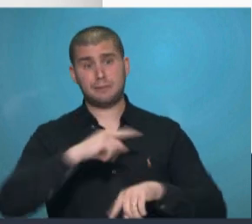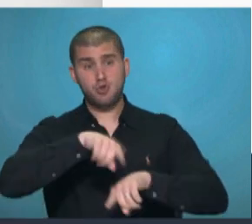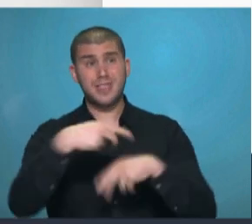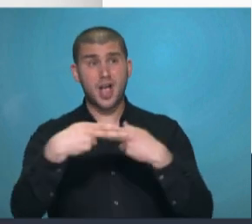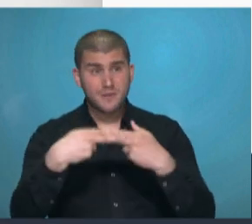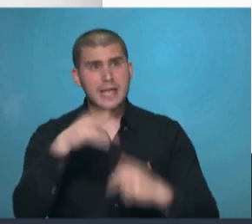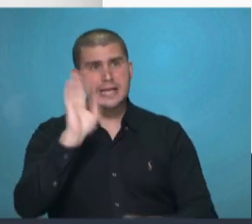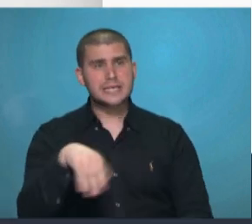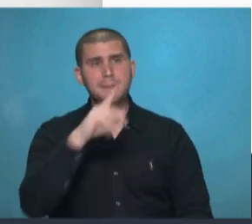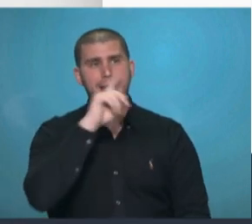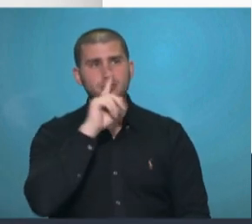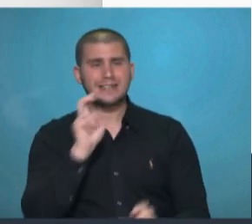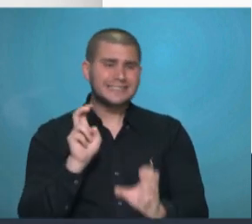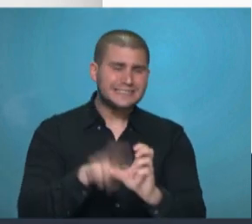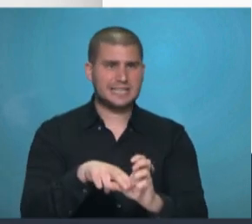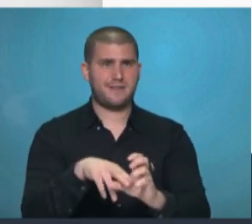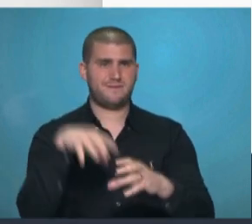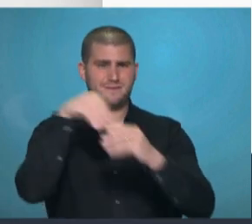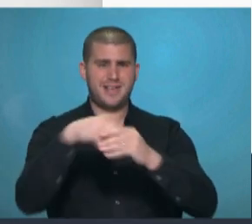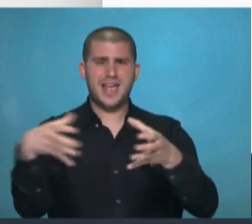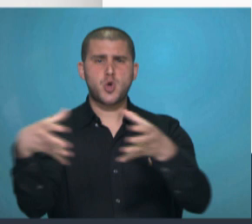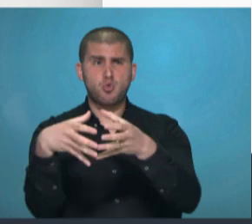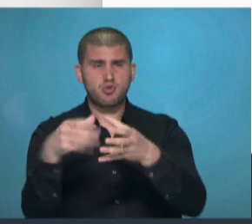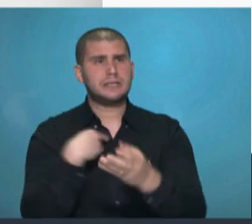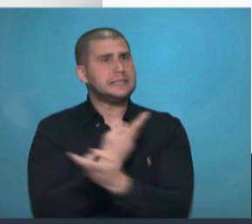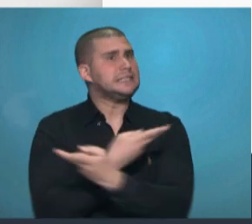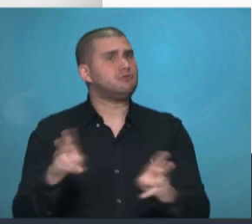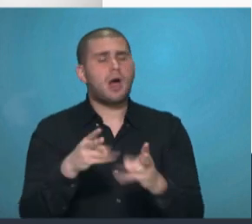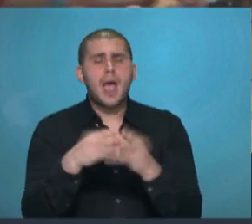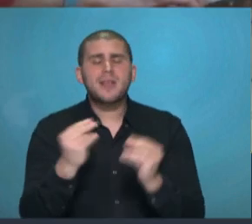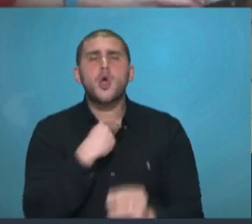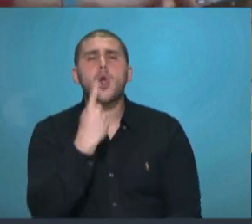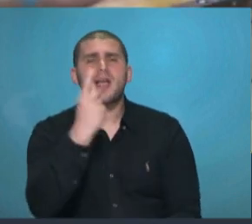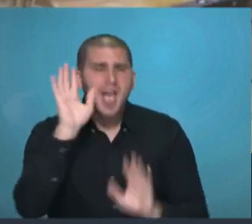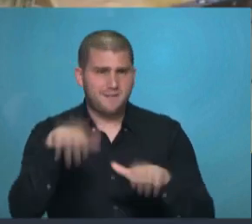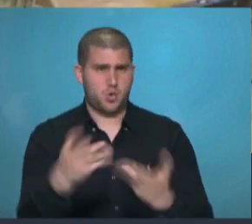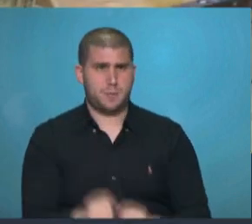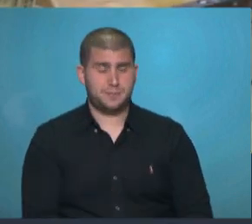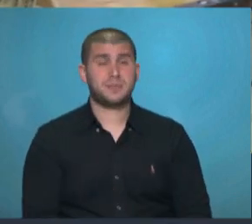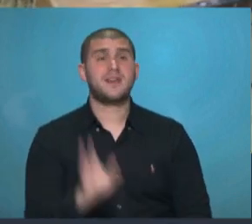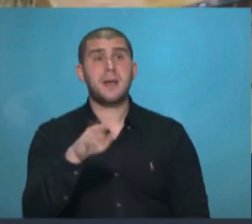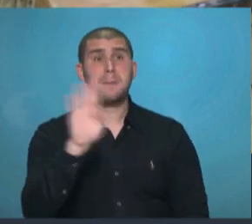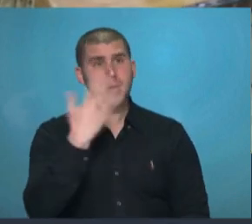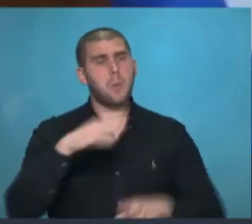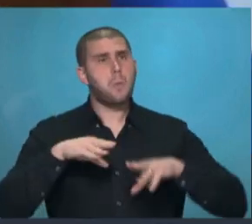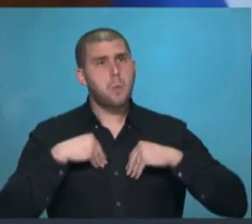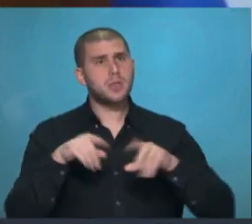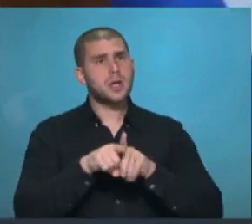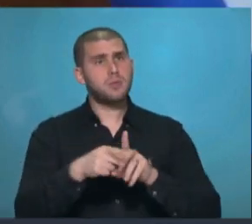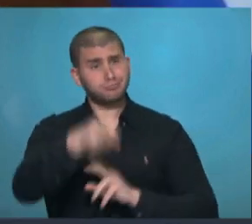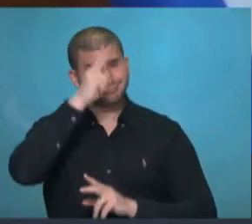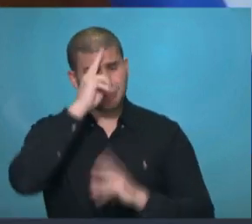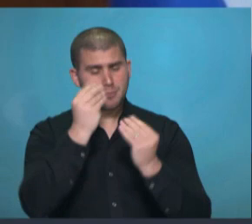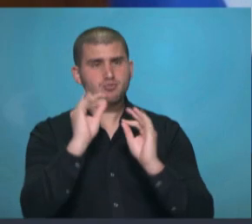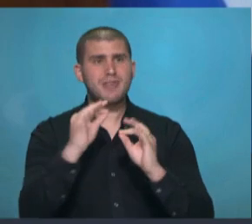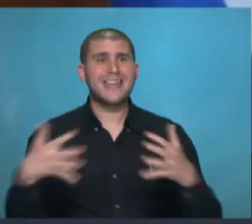שגם אלישע יצטרף לבלוק הזה. אין לנו יכולת לאבד אף קול. ונתניהו היה מוכן להקריב לו מעט כדי שהאיחוד